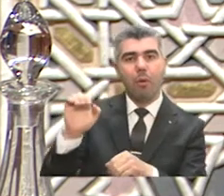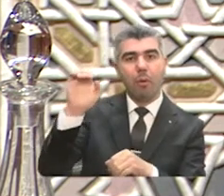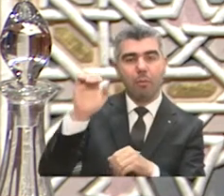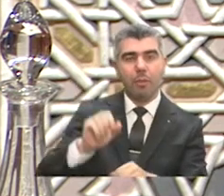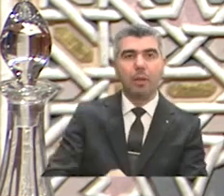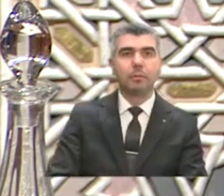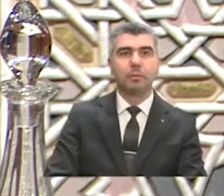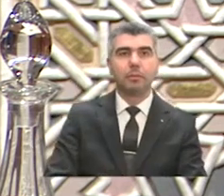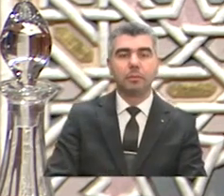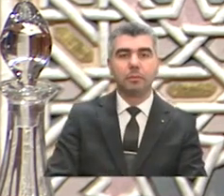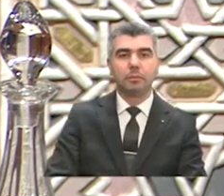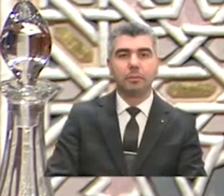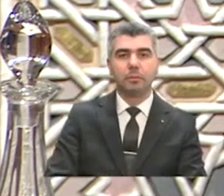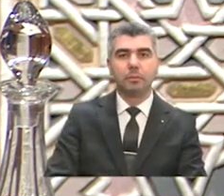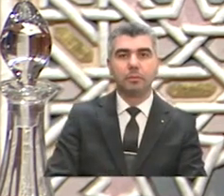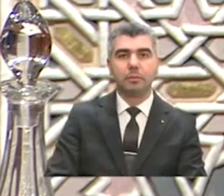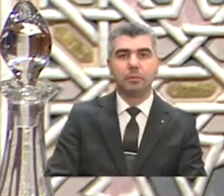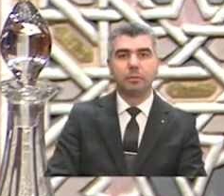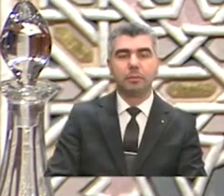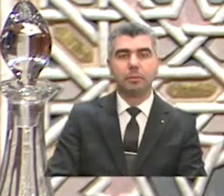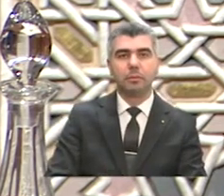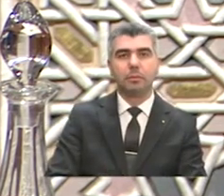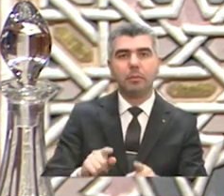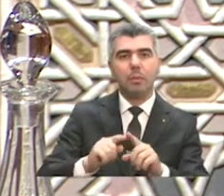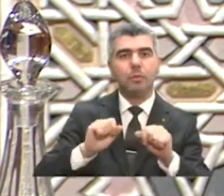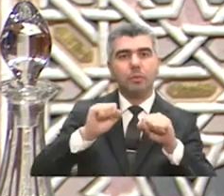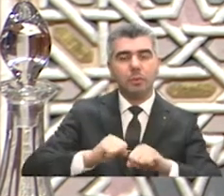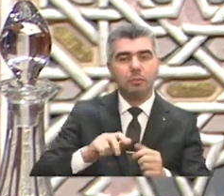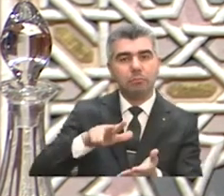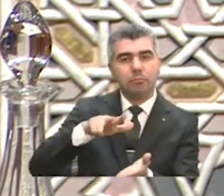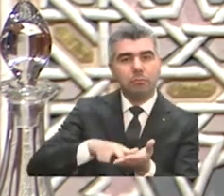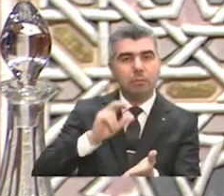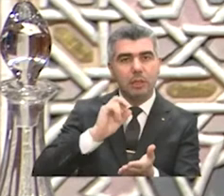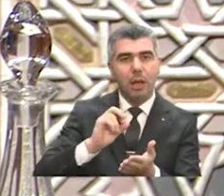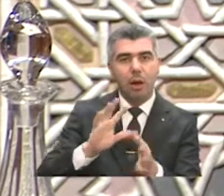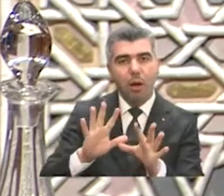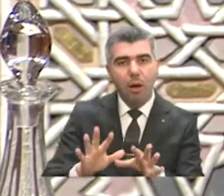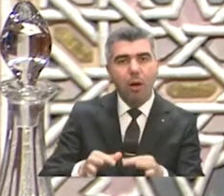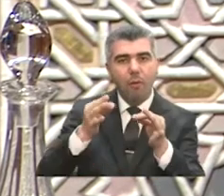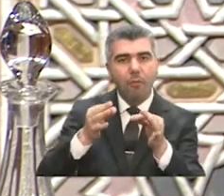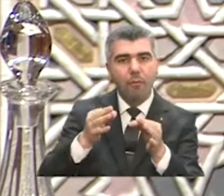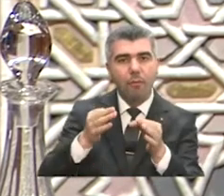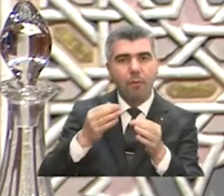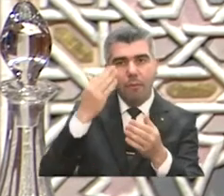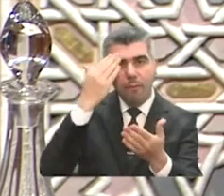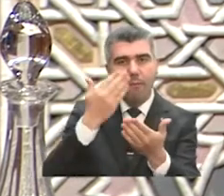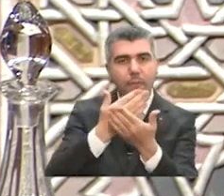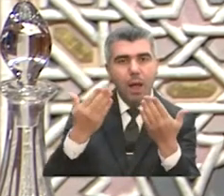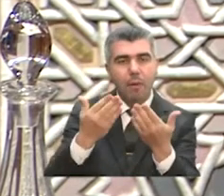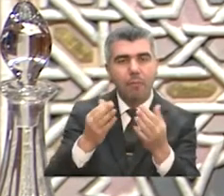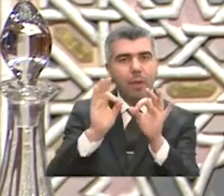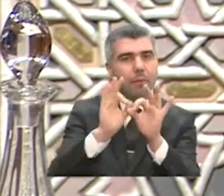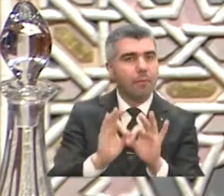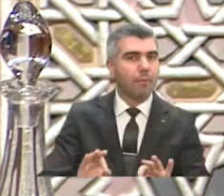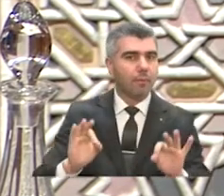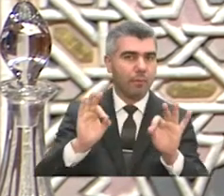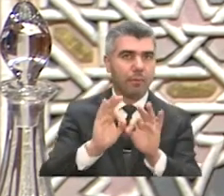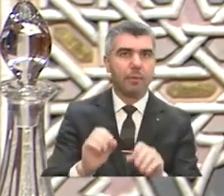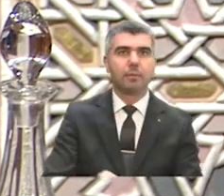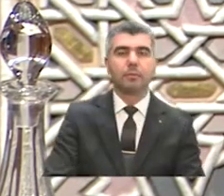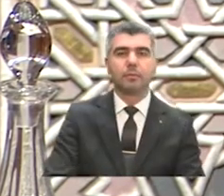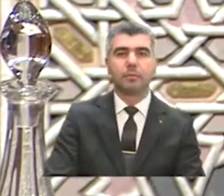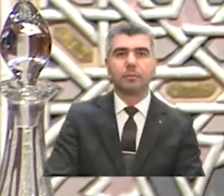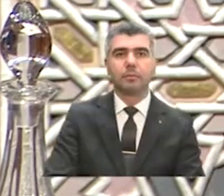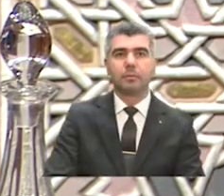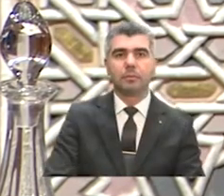extraordinaire relative donc à la vote du Parlement d'une résolution